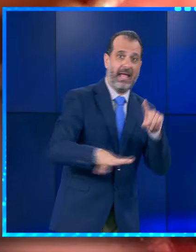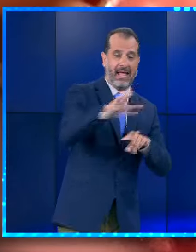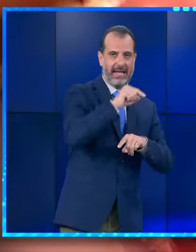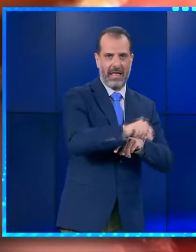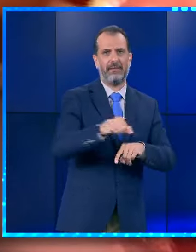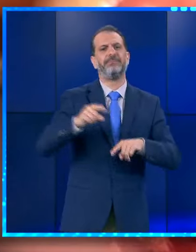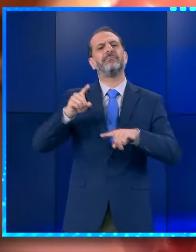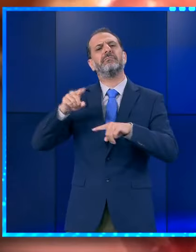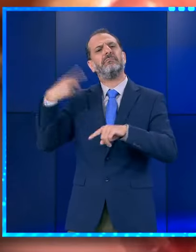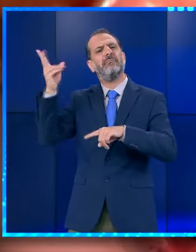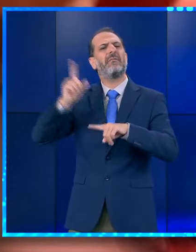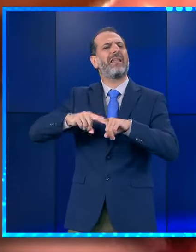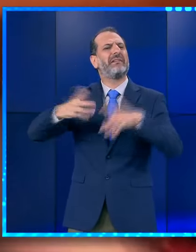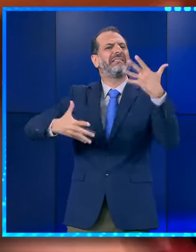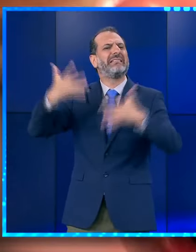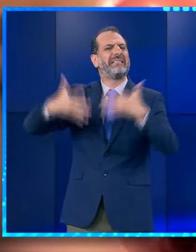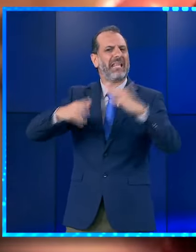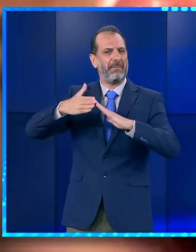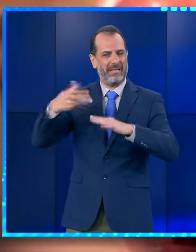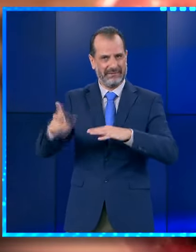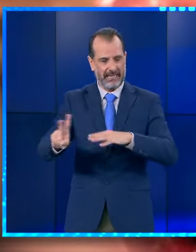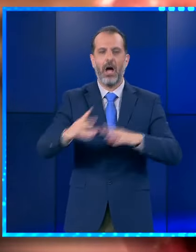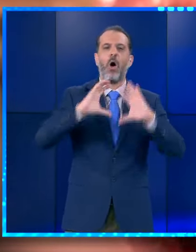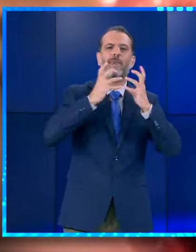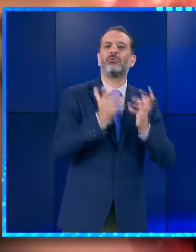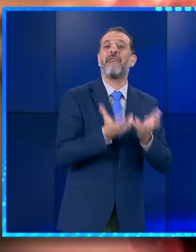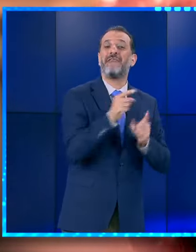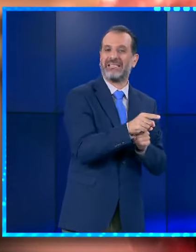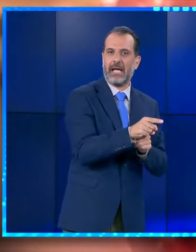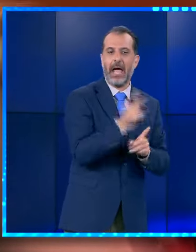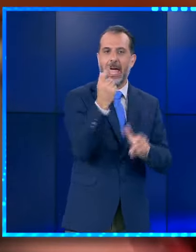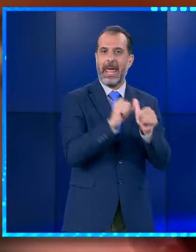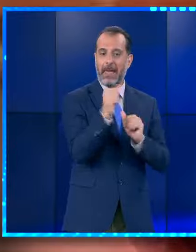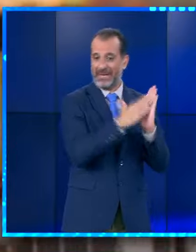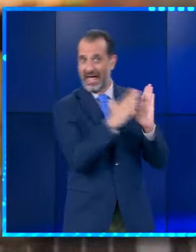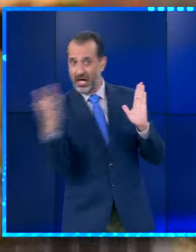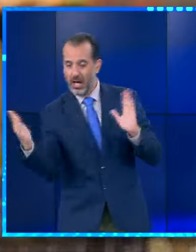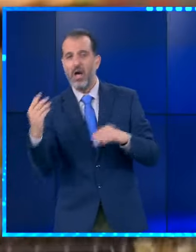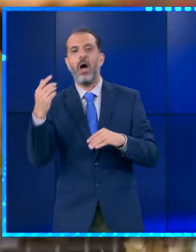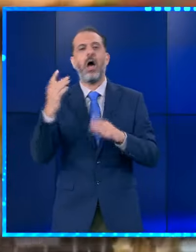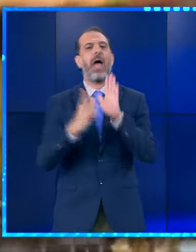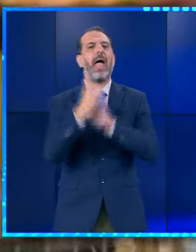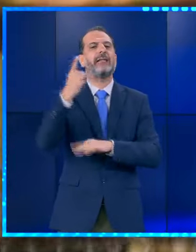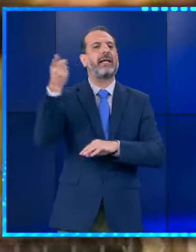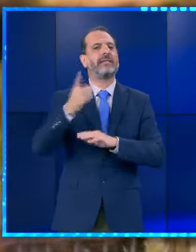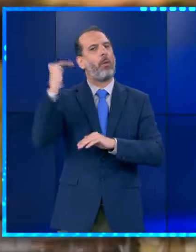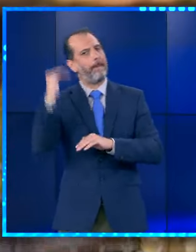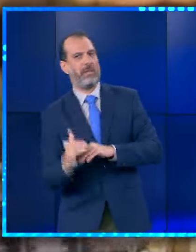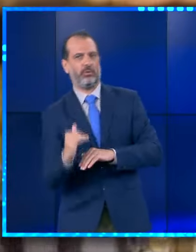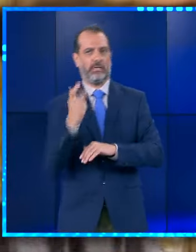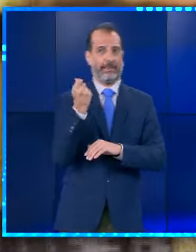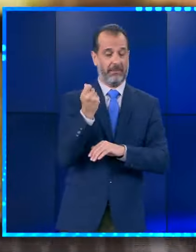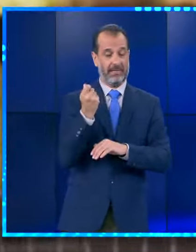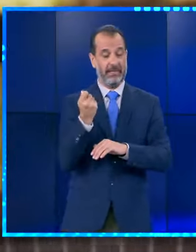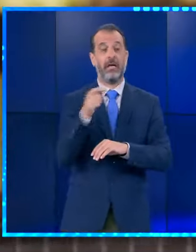με τα στοιχεία της Στατιστικής Υπηρεσίας, οι τιμές στα νοπά φρούτα μέσα σε ένα μήνα μειώθηκαν κατά 11% περίπου